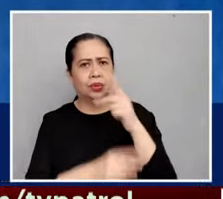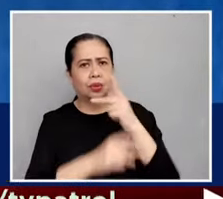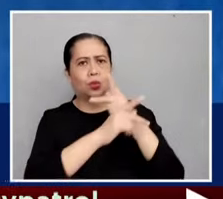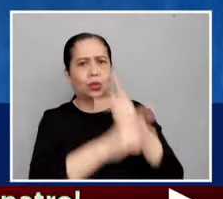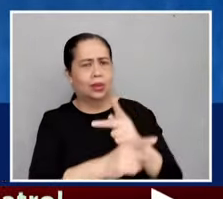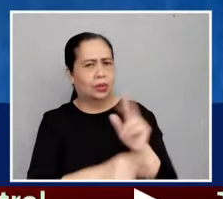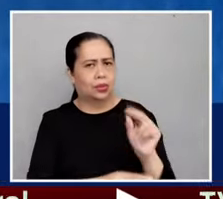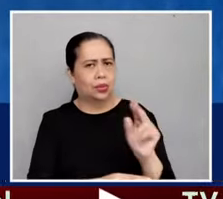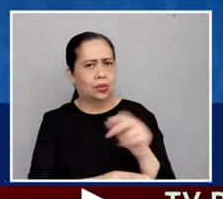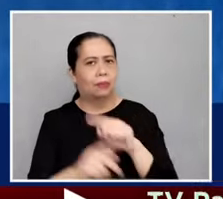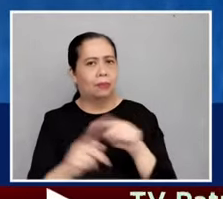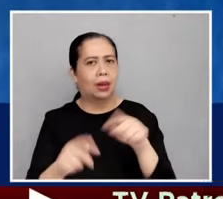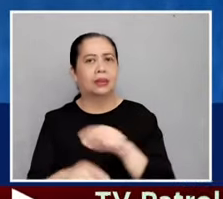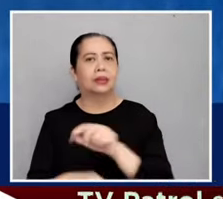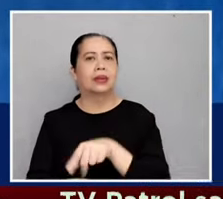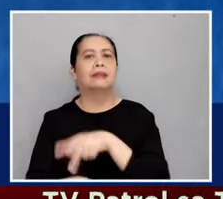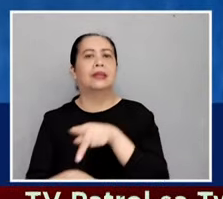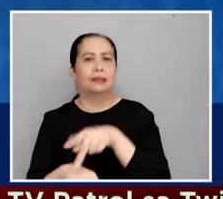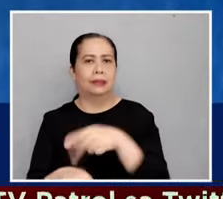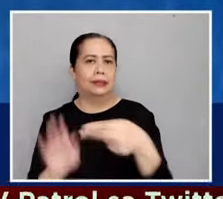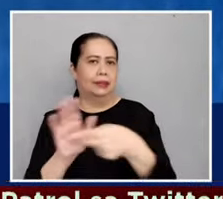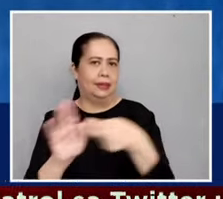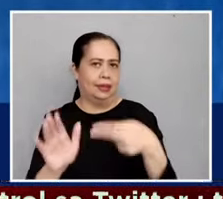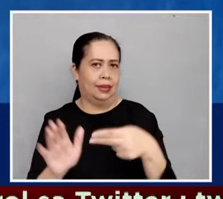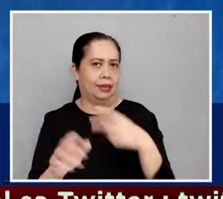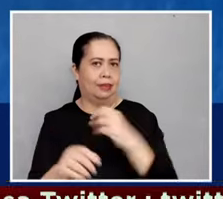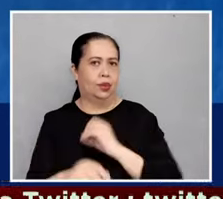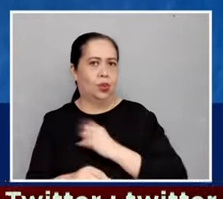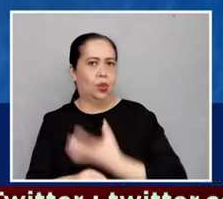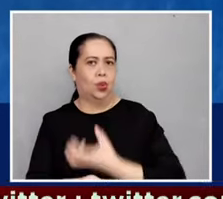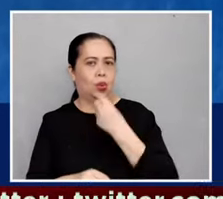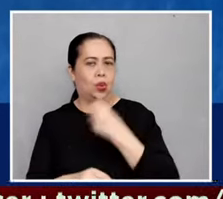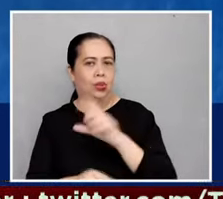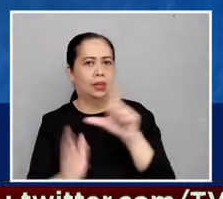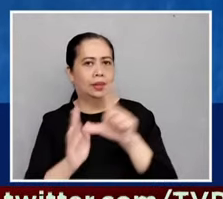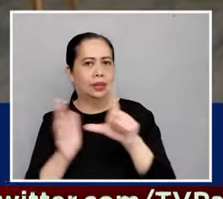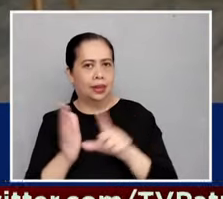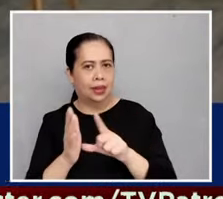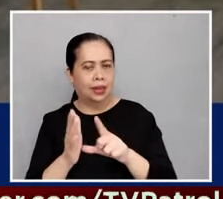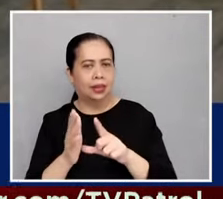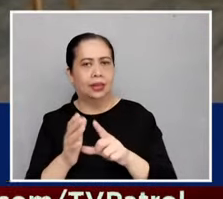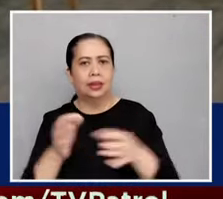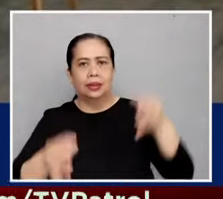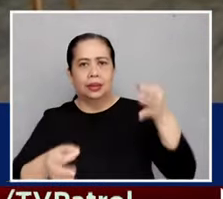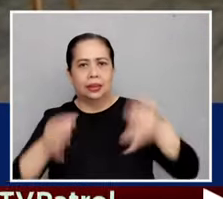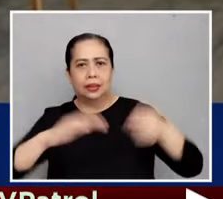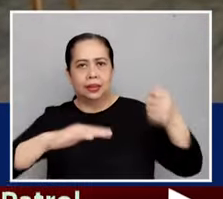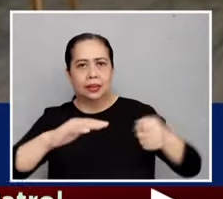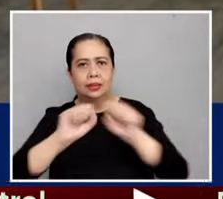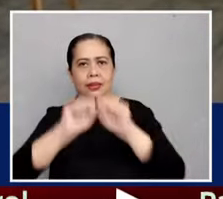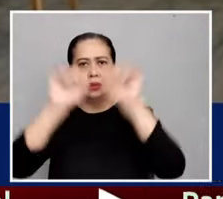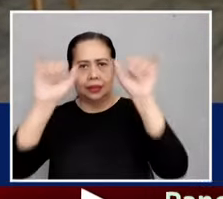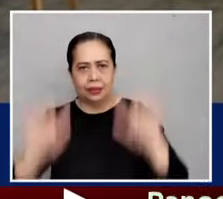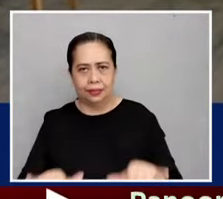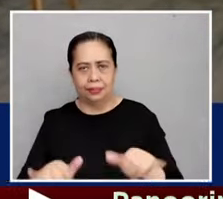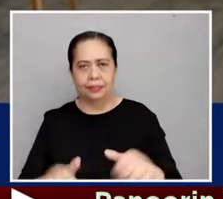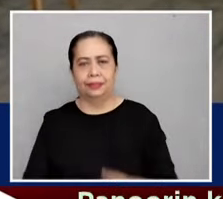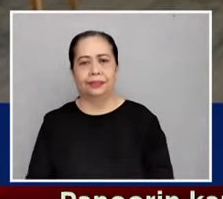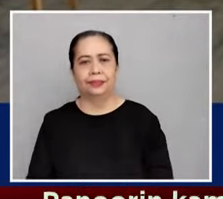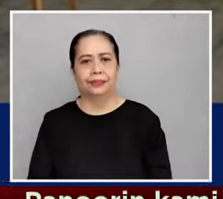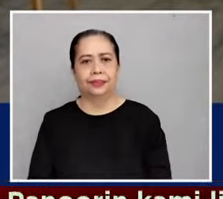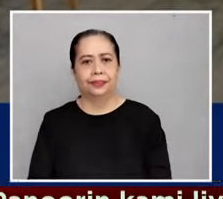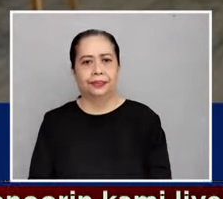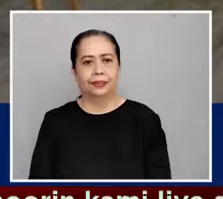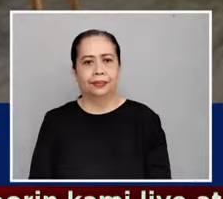pinoprotektahan, kundi ang Republika ng Pilipinas at ang sarili nating legal and judicial system. Mike Navalio, ABS-CBN